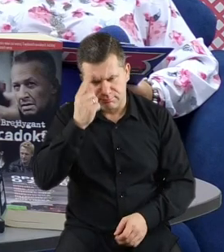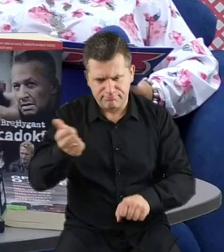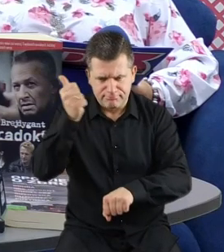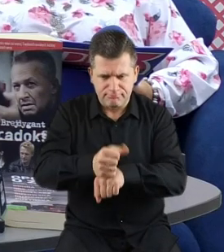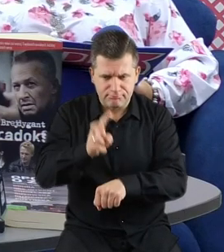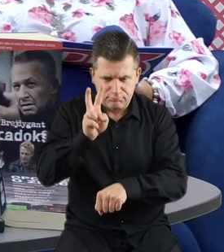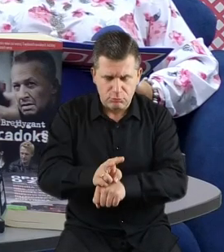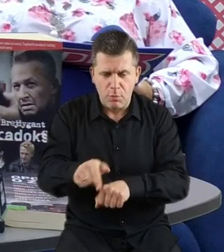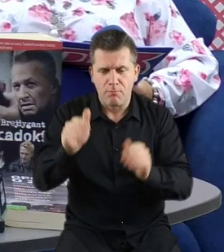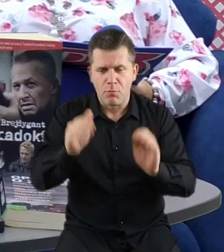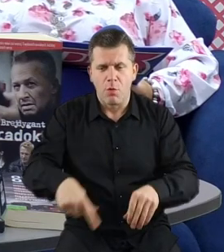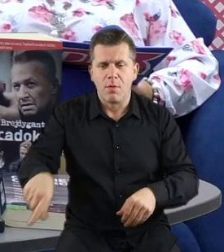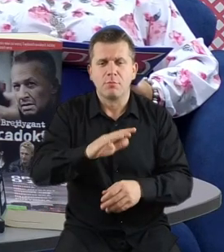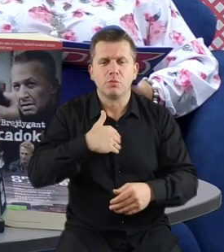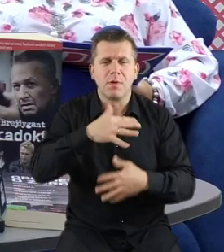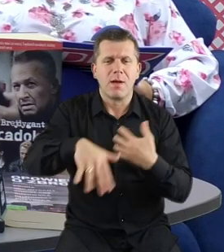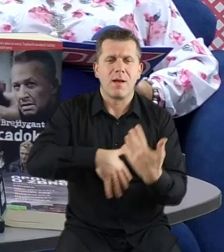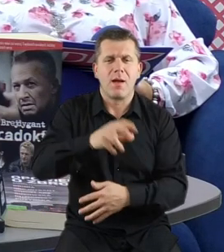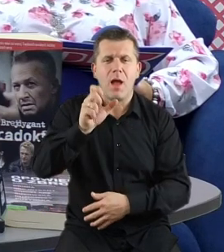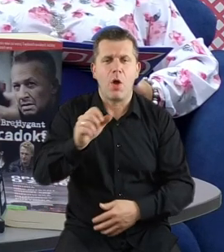może zaowocować też chaosem po prostu,